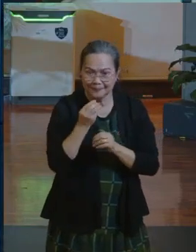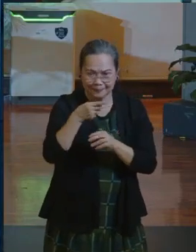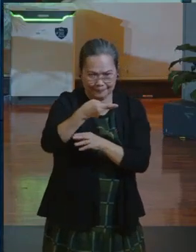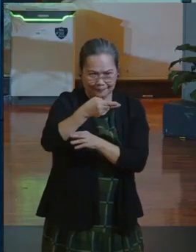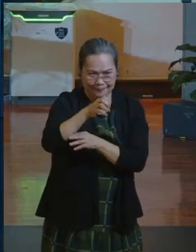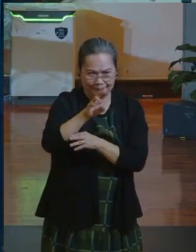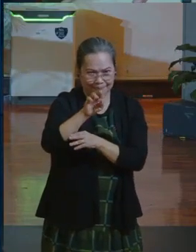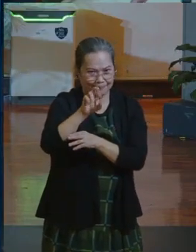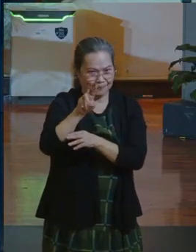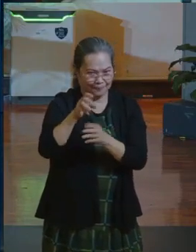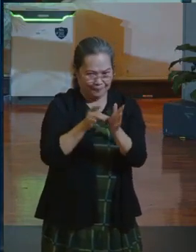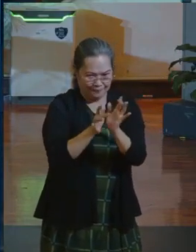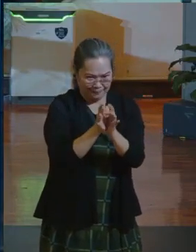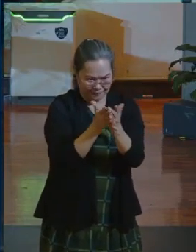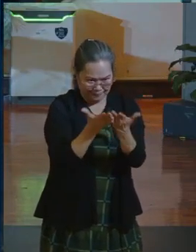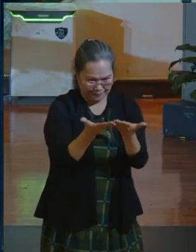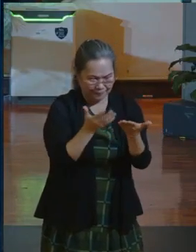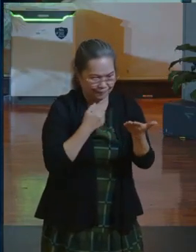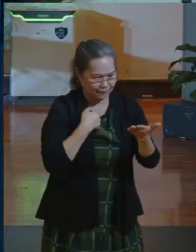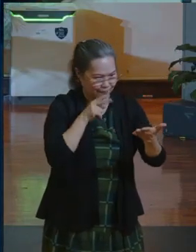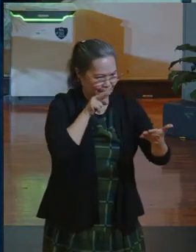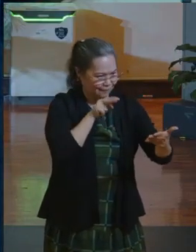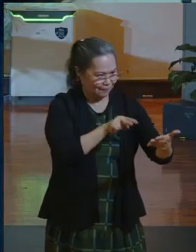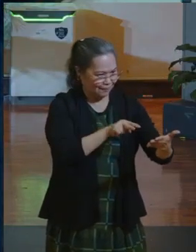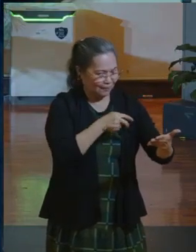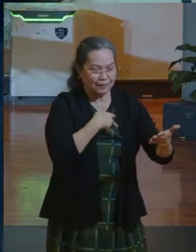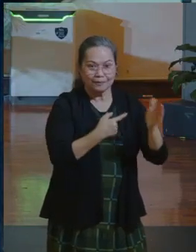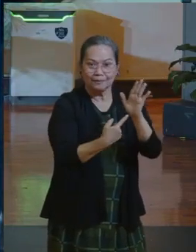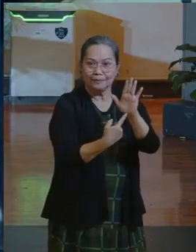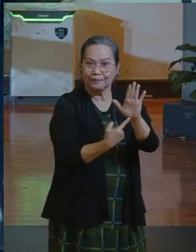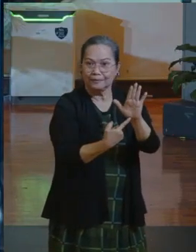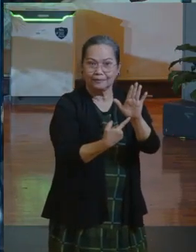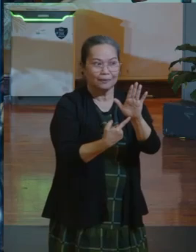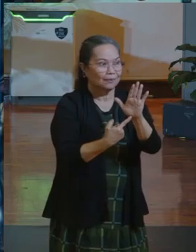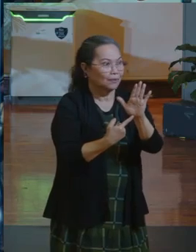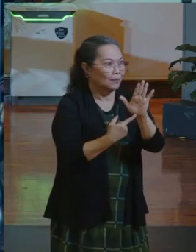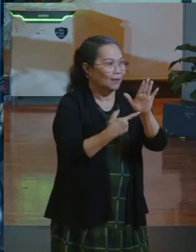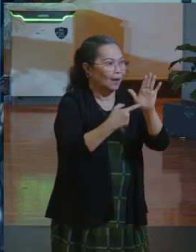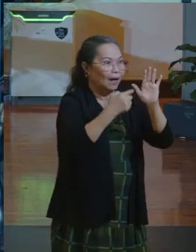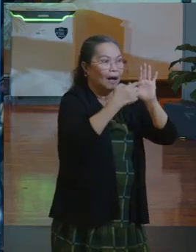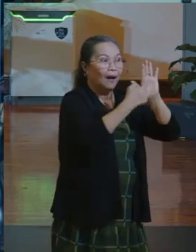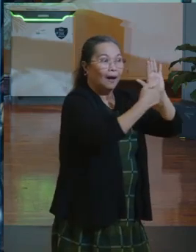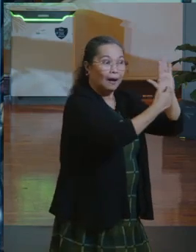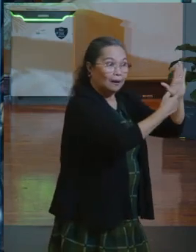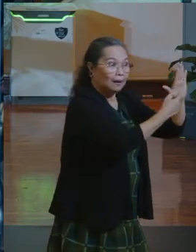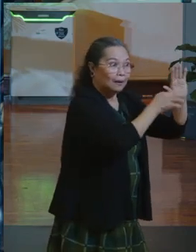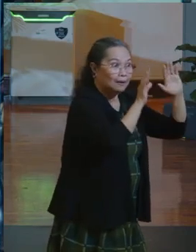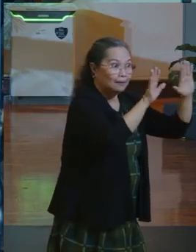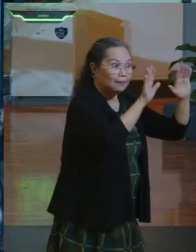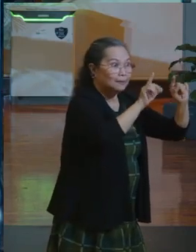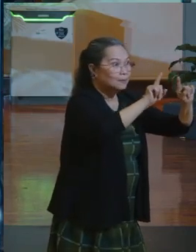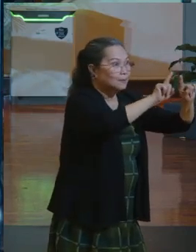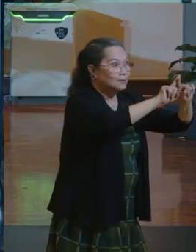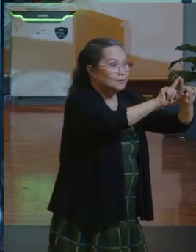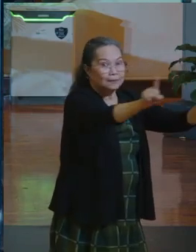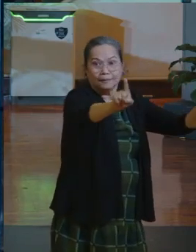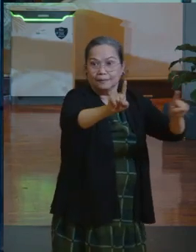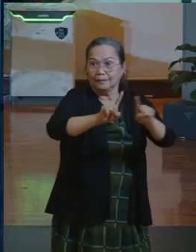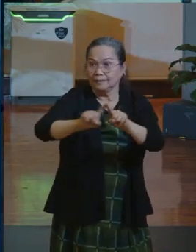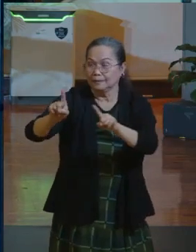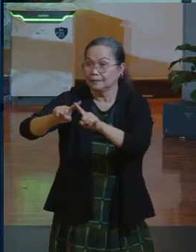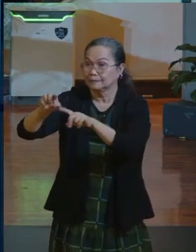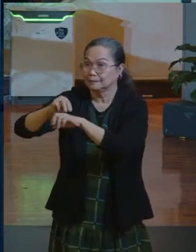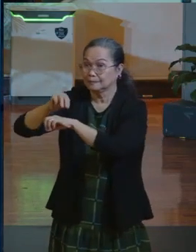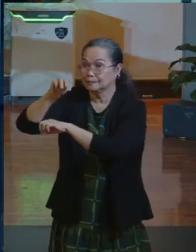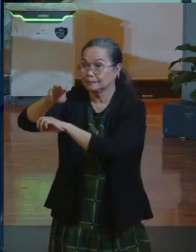4, while God alone also bore witness by signs and wonders and various miracles and by gifts